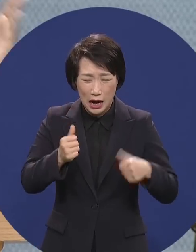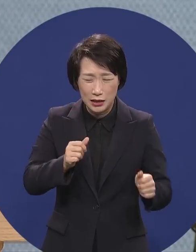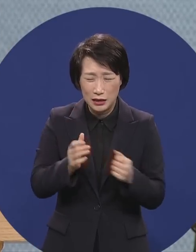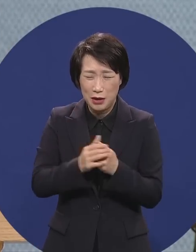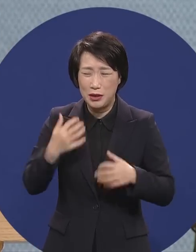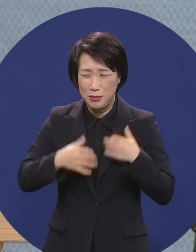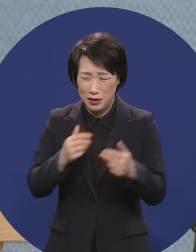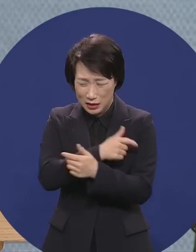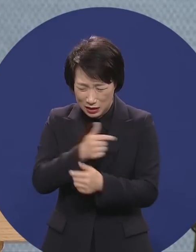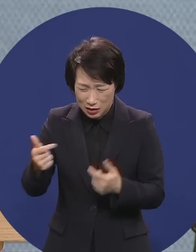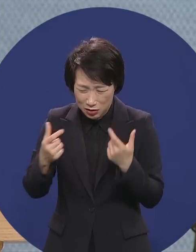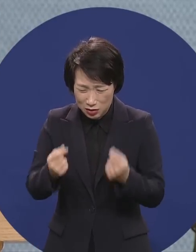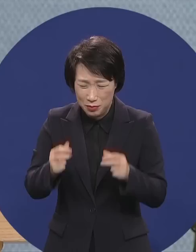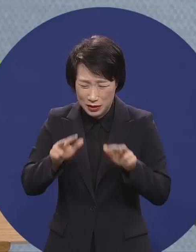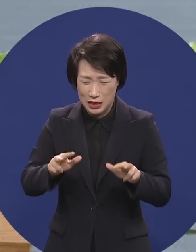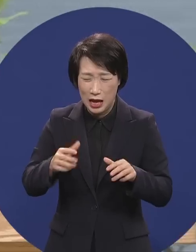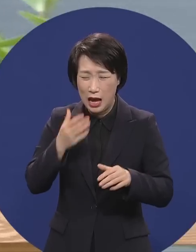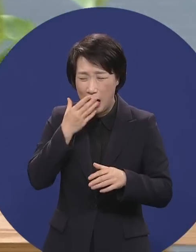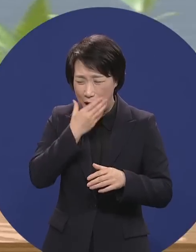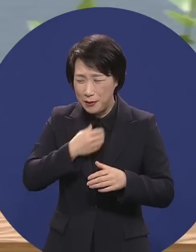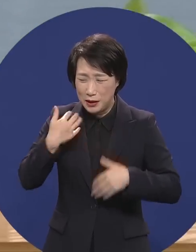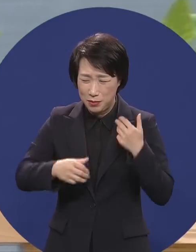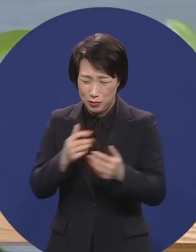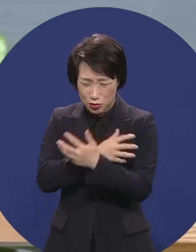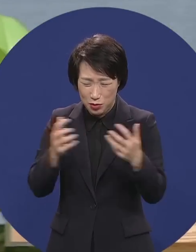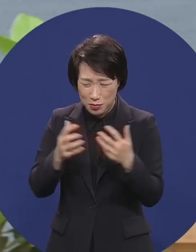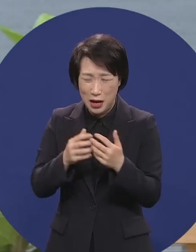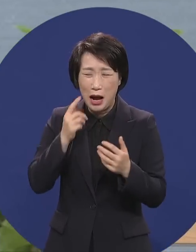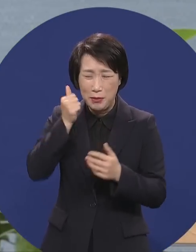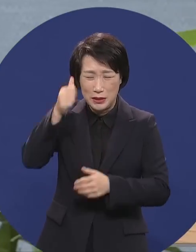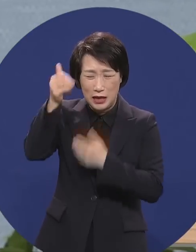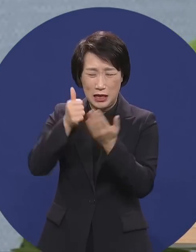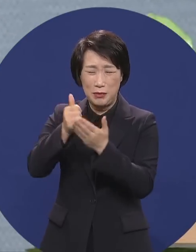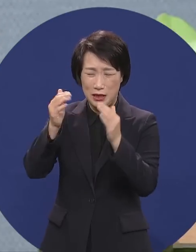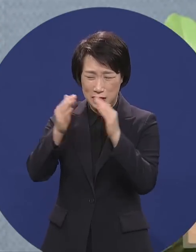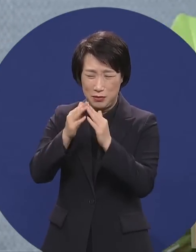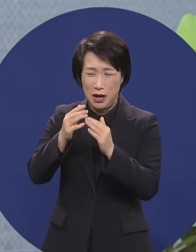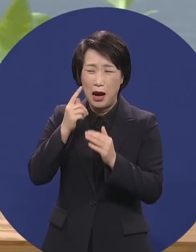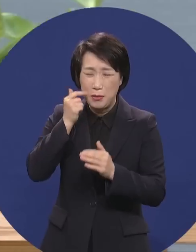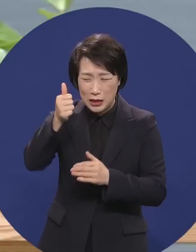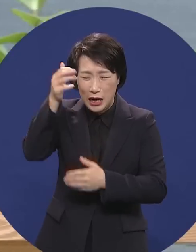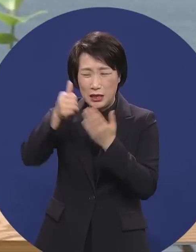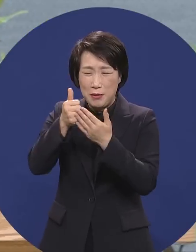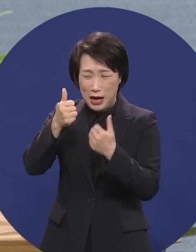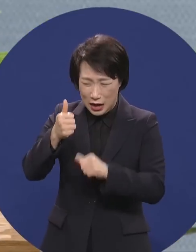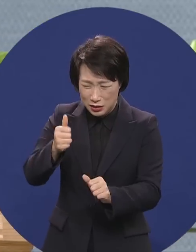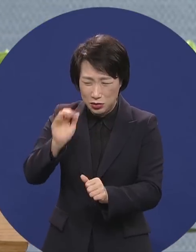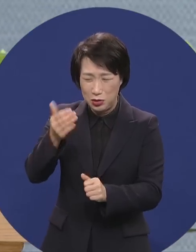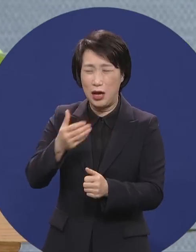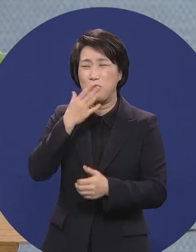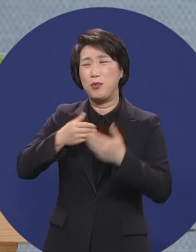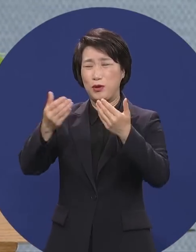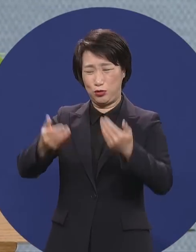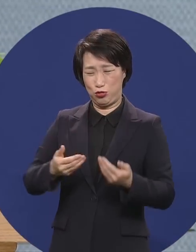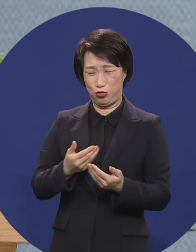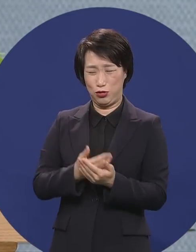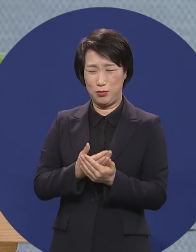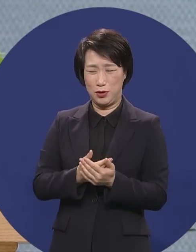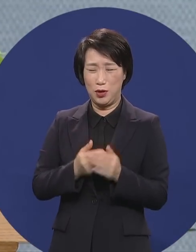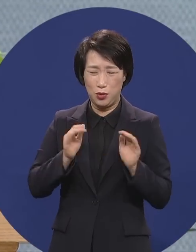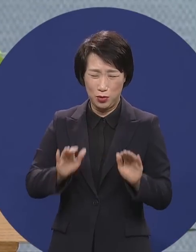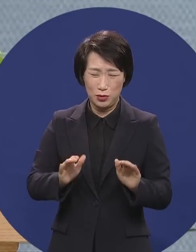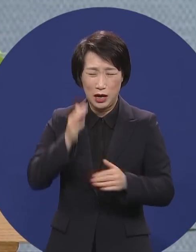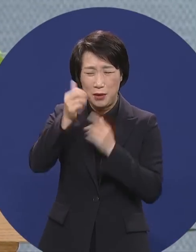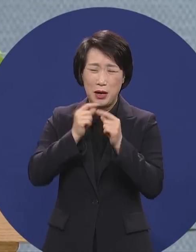넘쳤듯이 행복과 기쁨이 넘치는 아버지 집에 아버지 아들이 되게 축복해 주시옵소서. 오늘